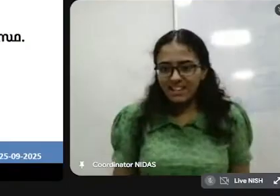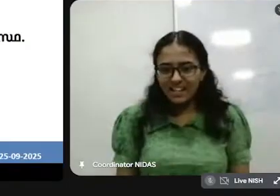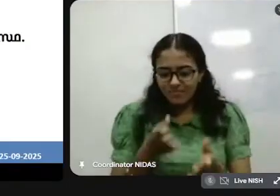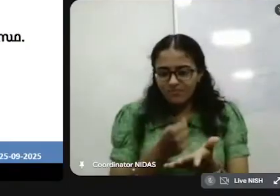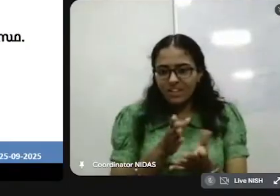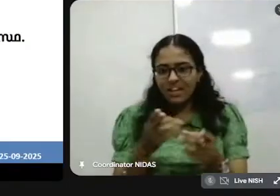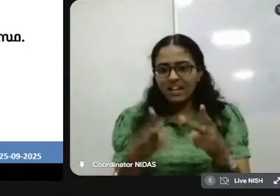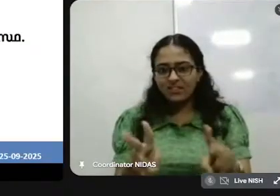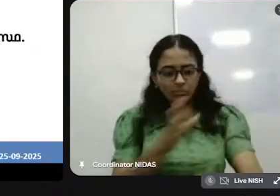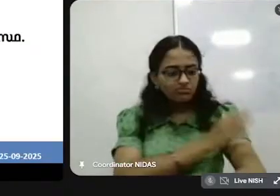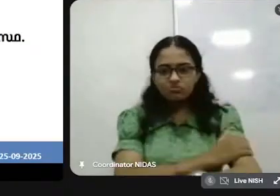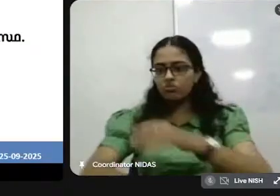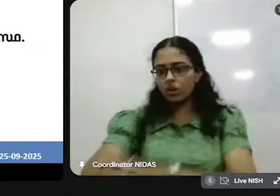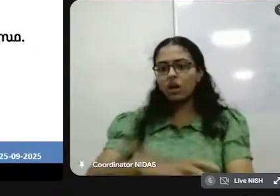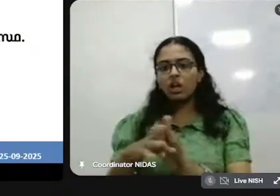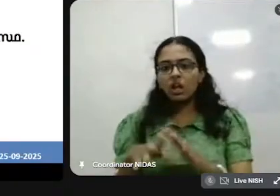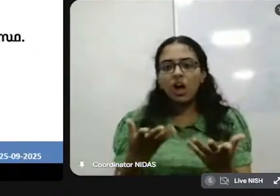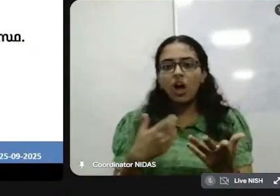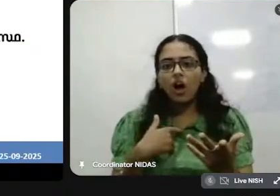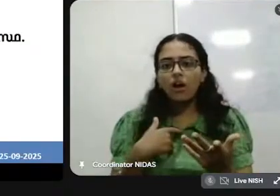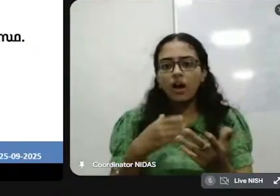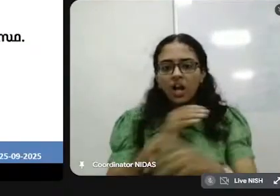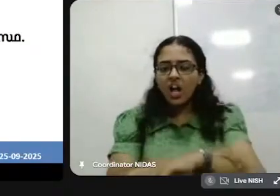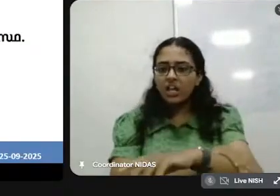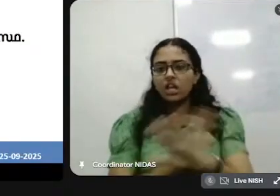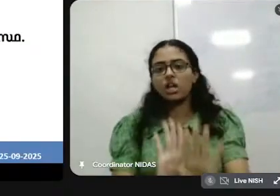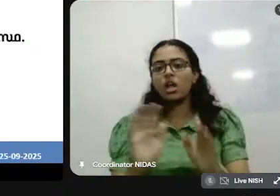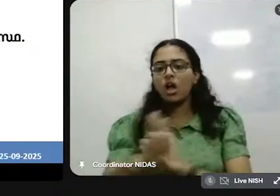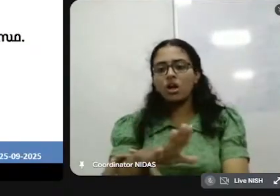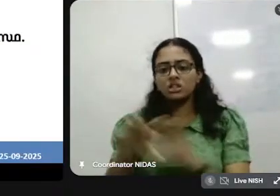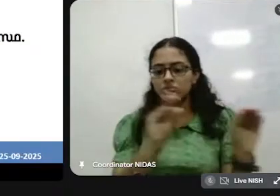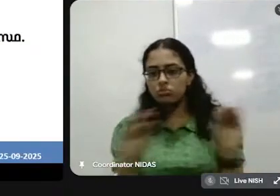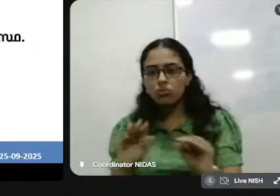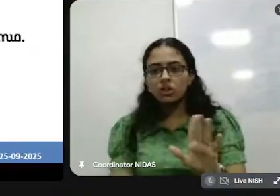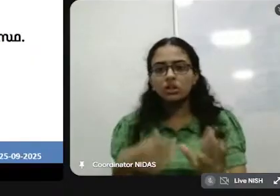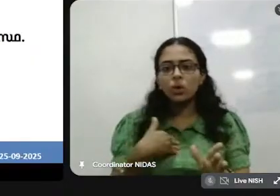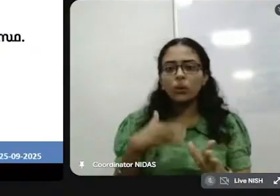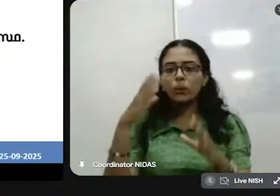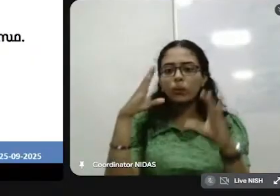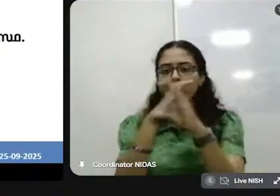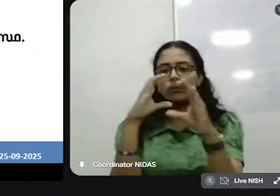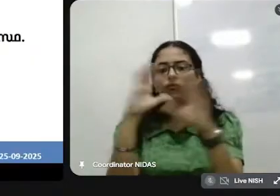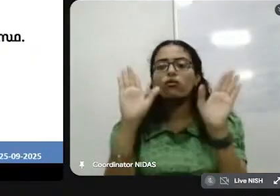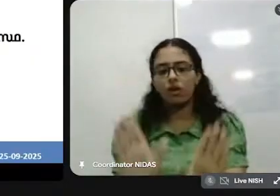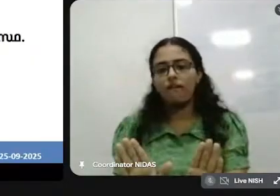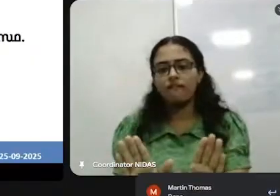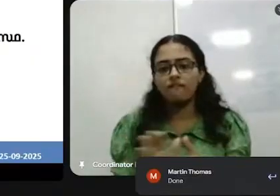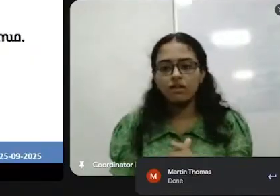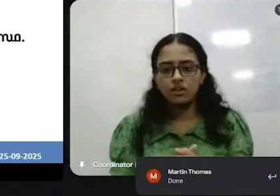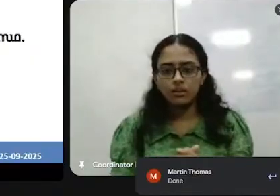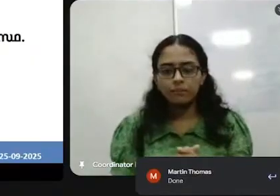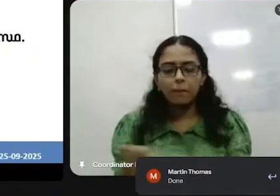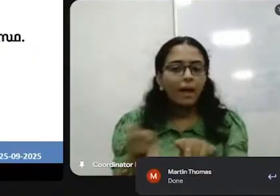പറ്റിയുള്ള ഓറിയന്റേഷൻ നഷ്ടപ്പെടുന്ന അവസ്ഥ ഉണ്ടായിരിക്കാം. ശരീരത്തിന്റെ സ്ഥാനം, ചലനം, ദിശ എന്നിവ തിരിച്ചറിയുന്നതിനുള്ള ബുദ്ധിമുട്ടുണ്ടായിരിക്കും. അപ്പൊ